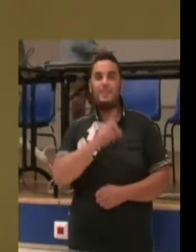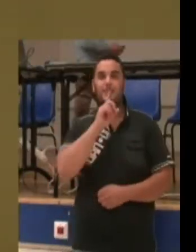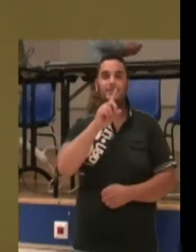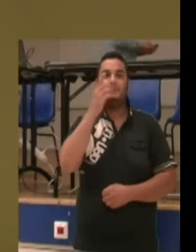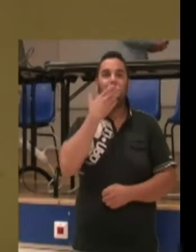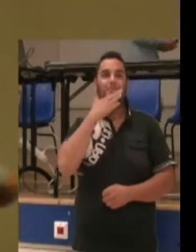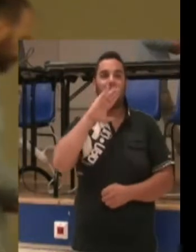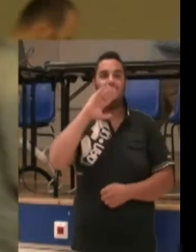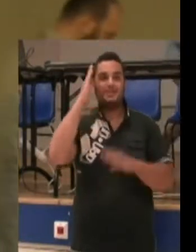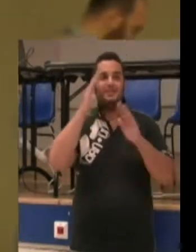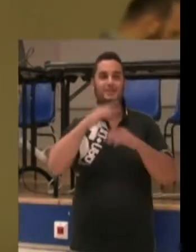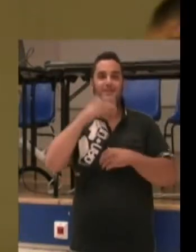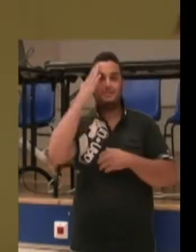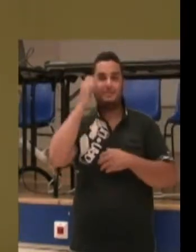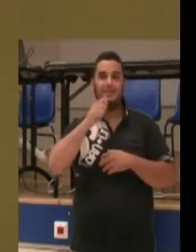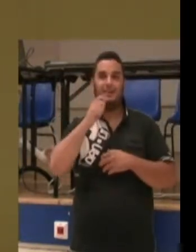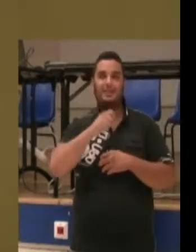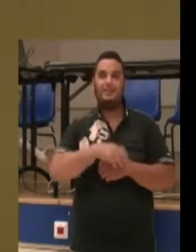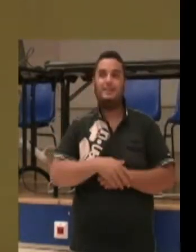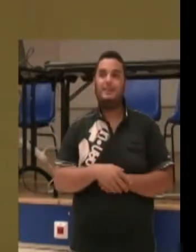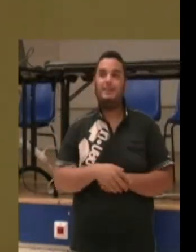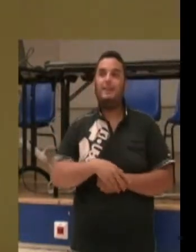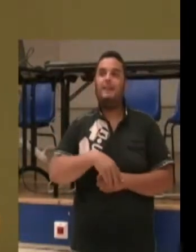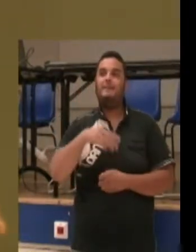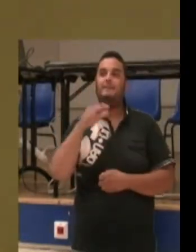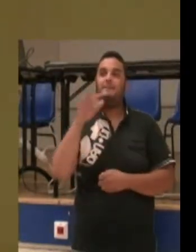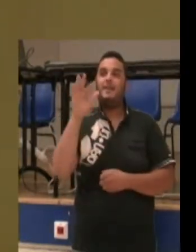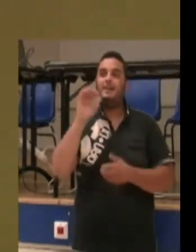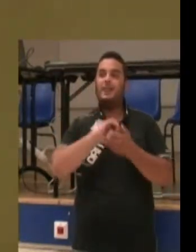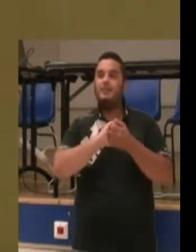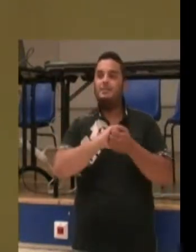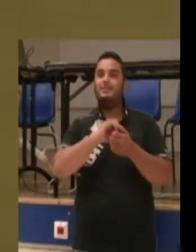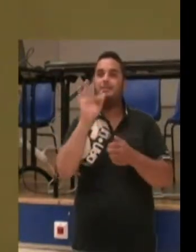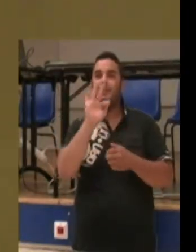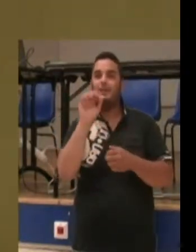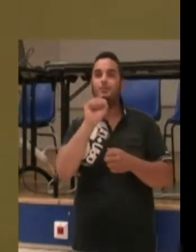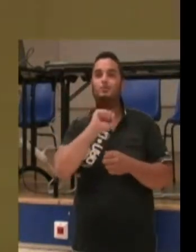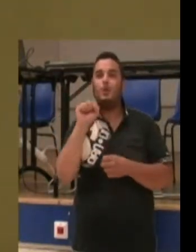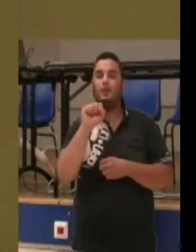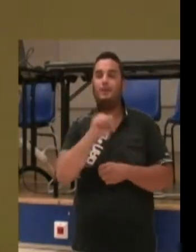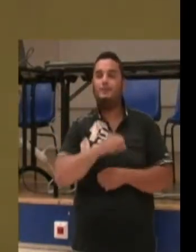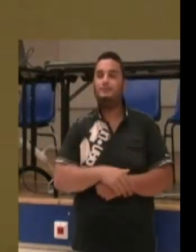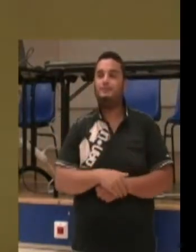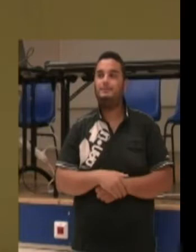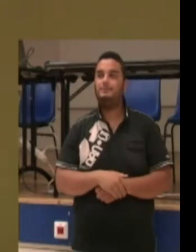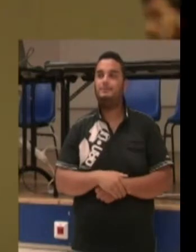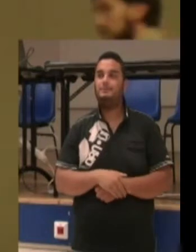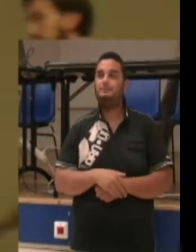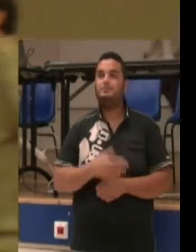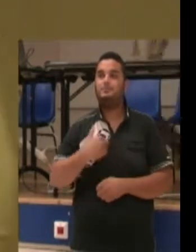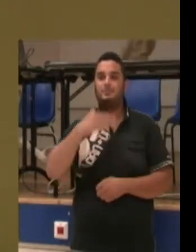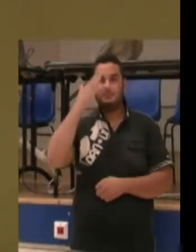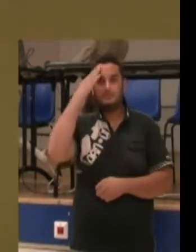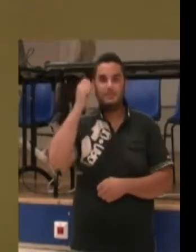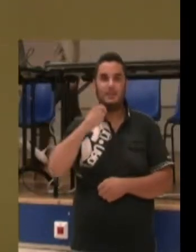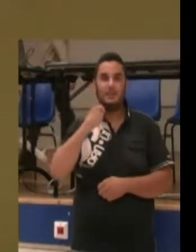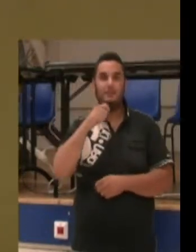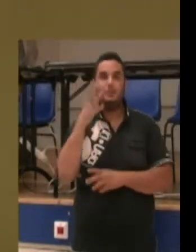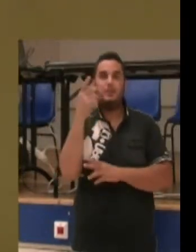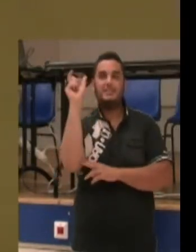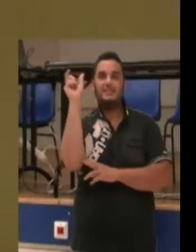sûr, chers amis, chères sœurs, chers frères, je vous salue avec les salutations de